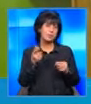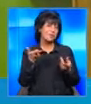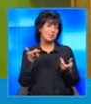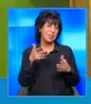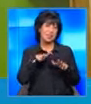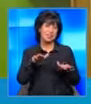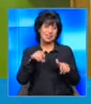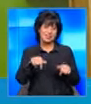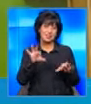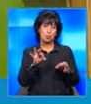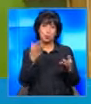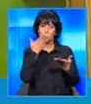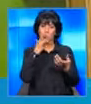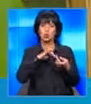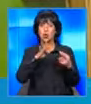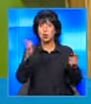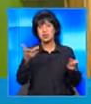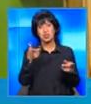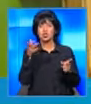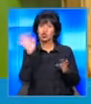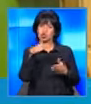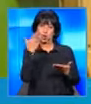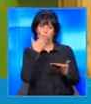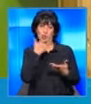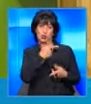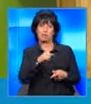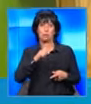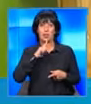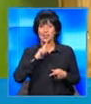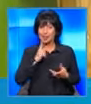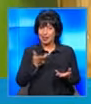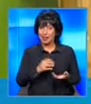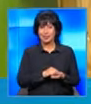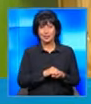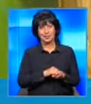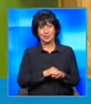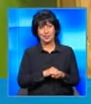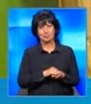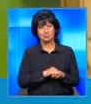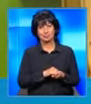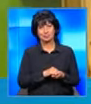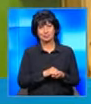взети дигиталните класни стаи от избори, така че ще се учи.